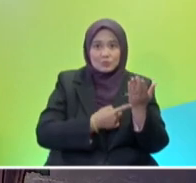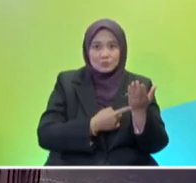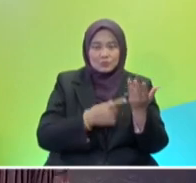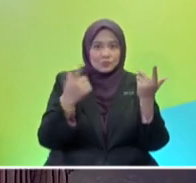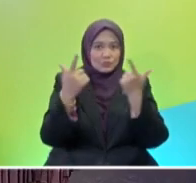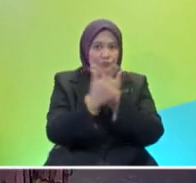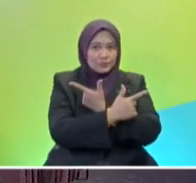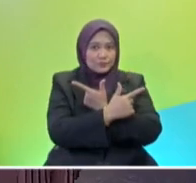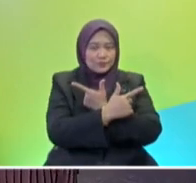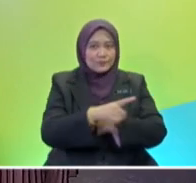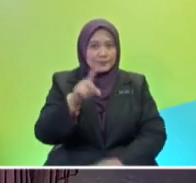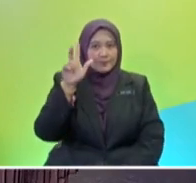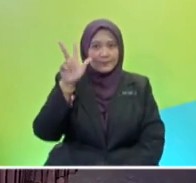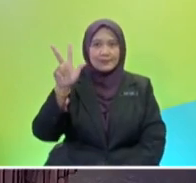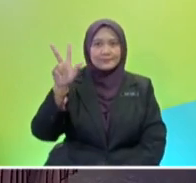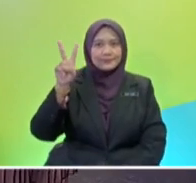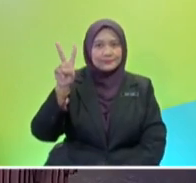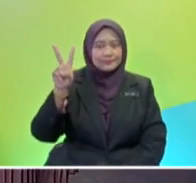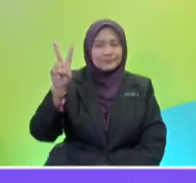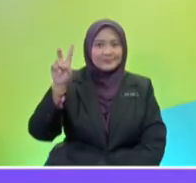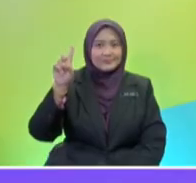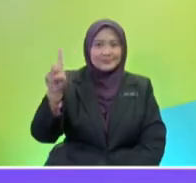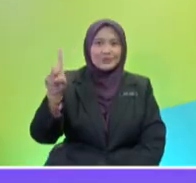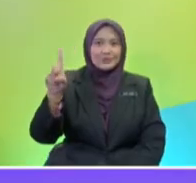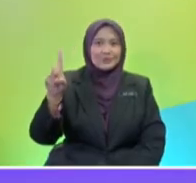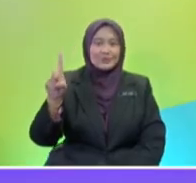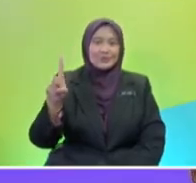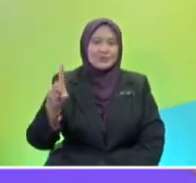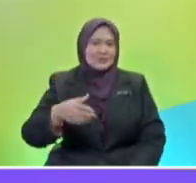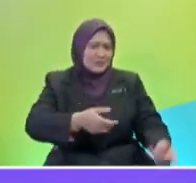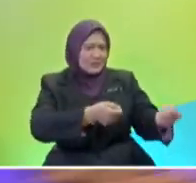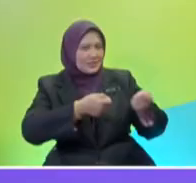ready 3 2 1